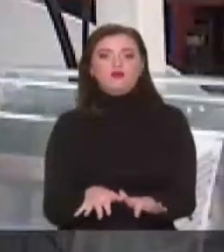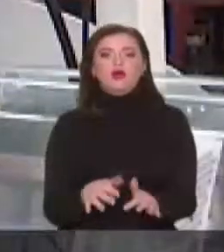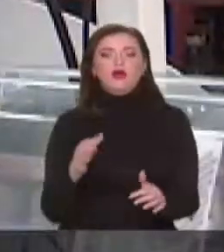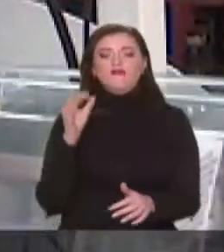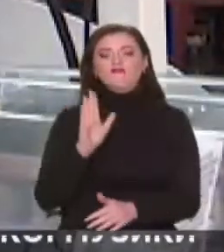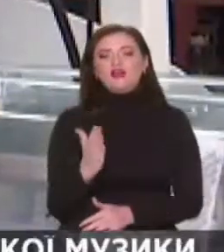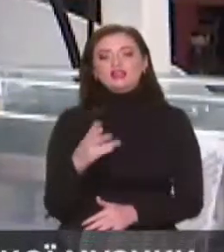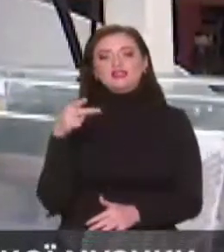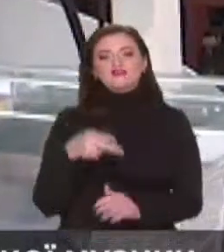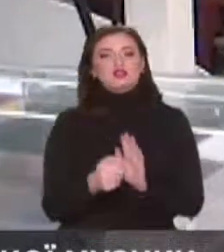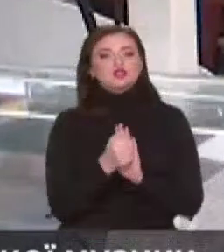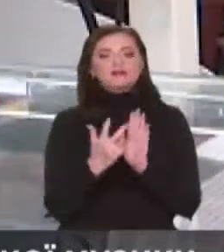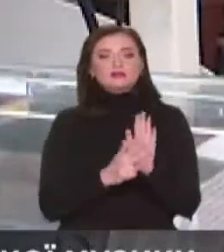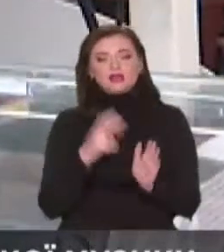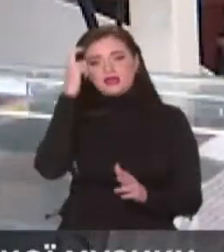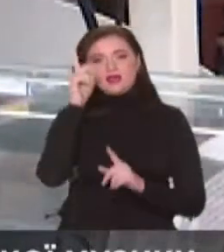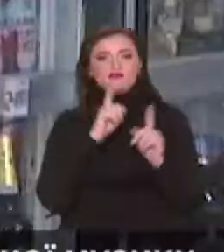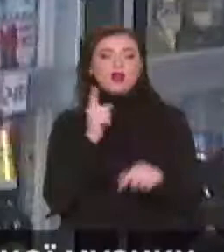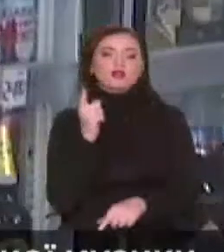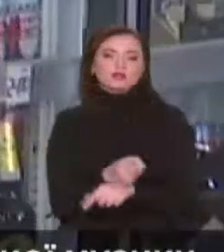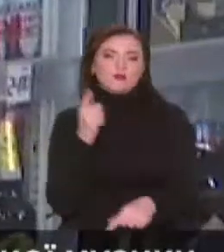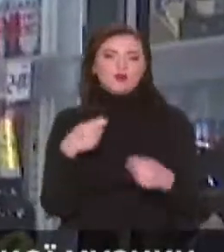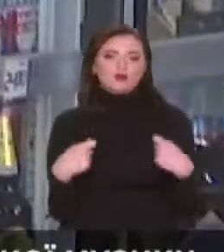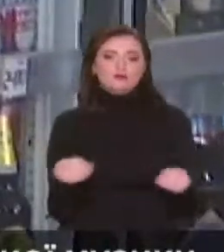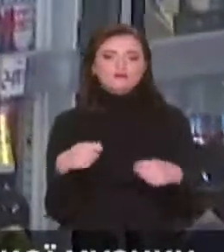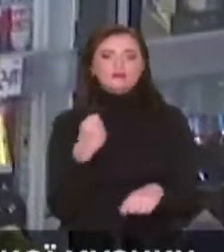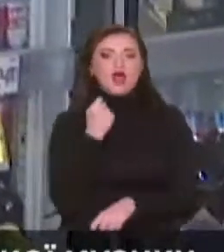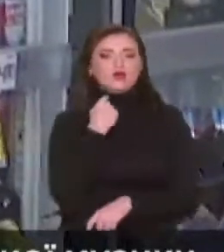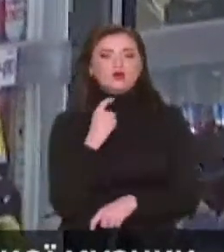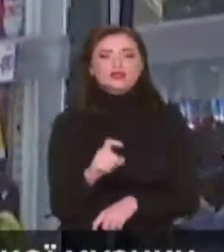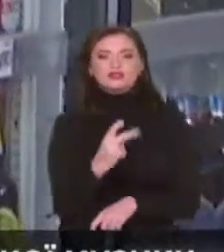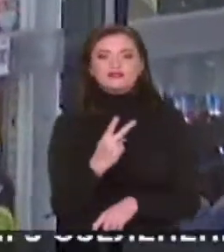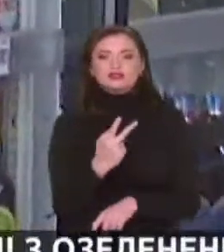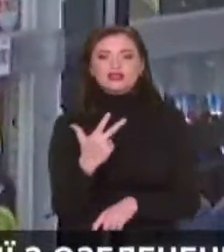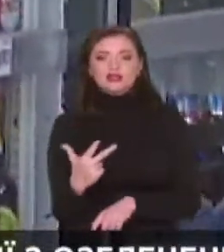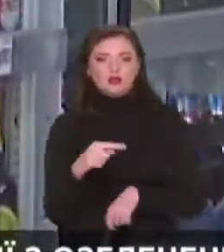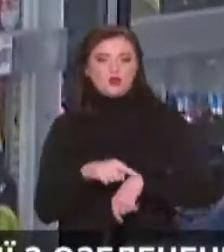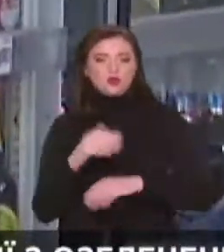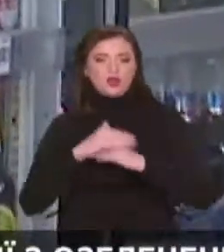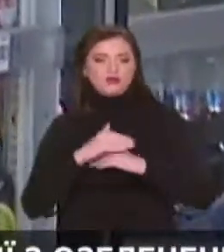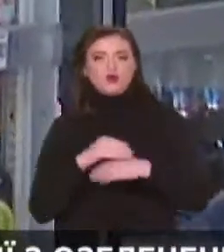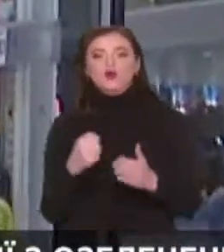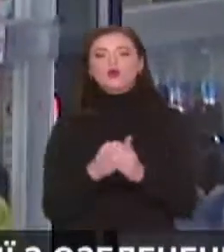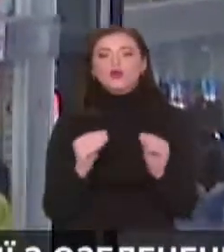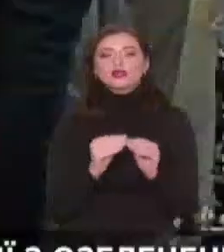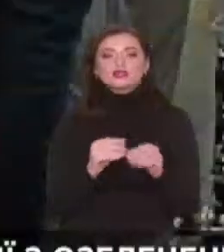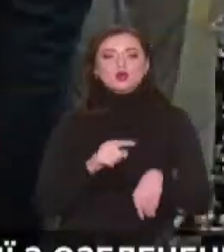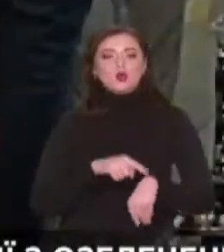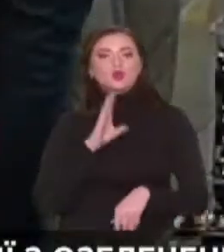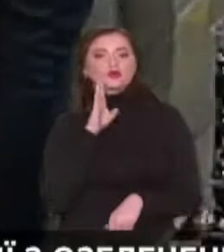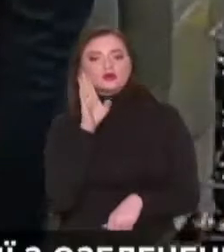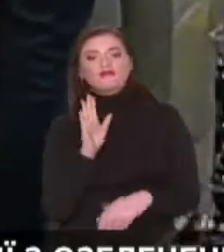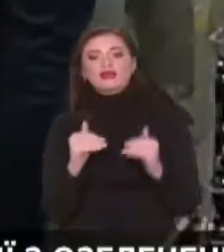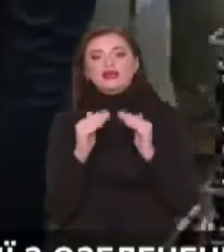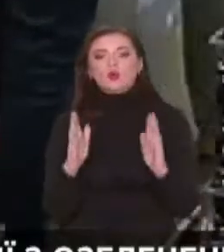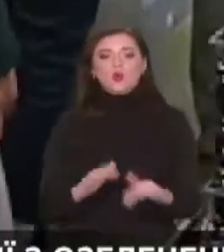вересні 2018-го Київрада заборонила продавати алкоголь з 23-ї години вечора до 10-ї години ранку у